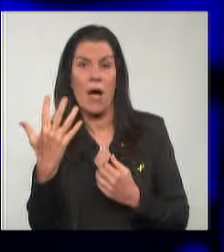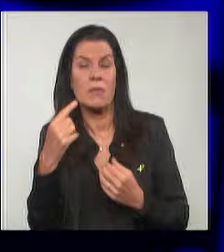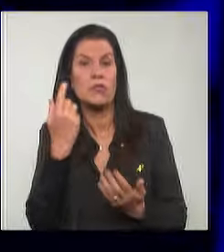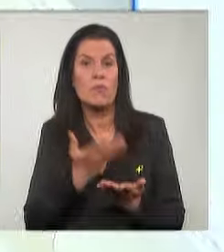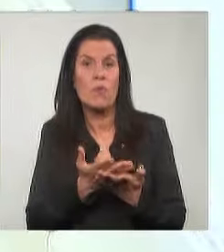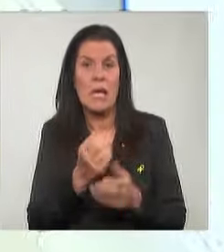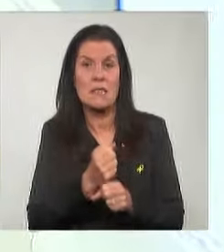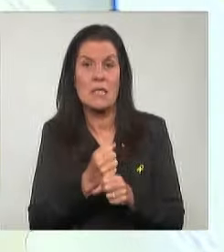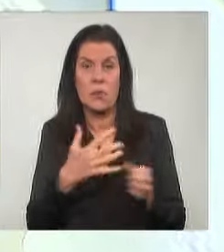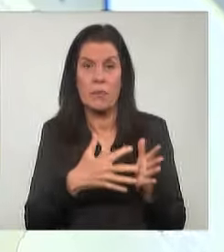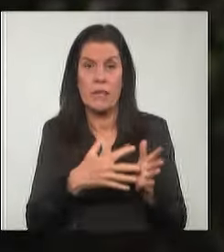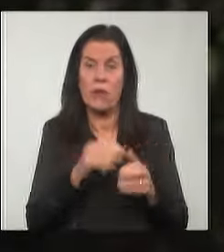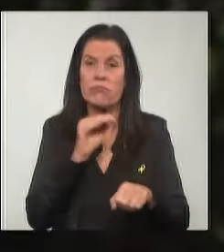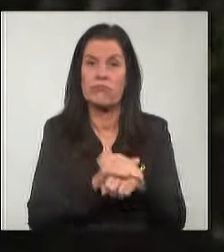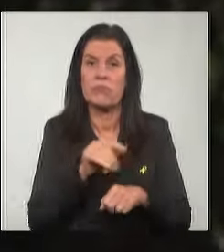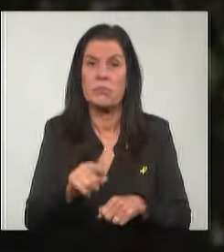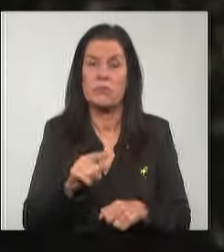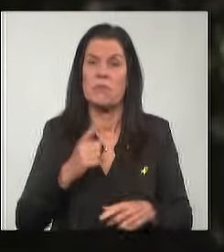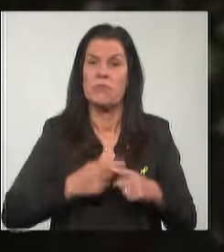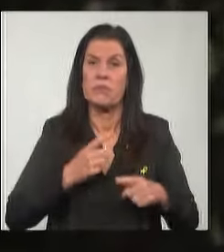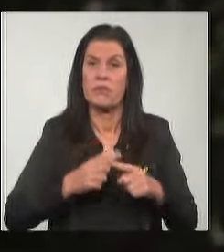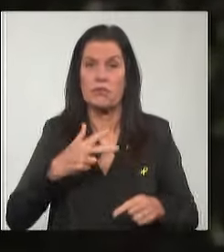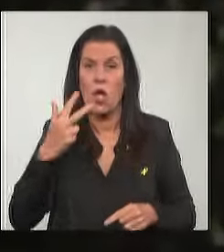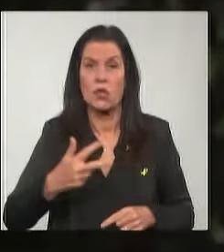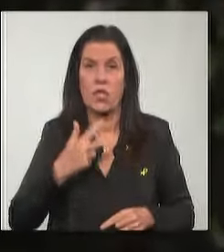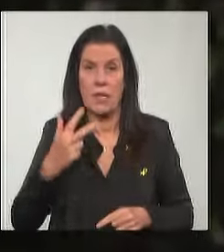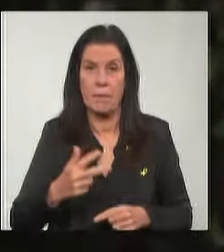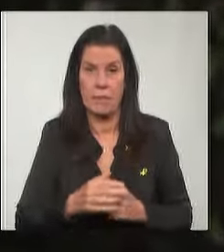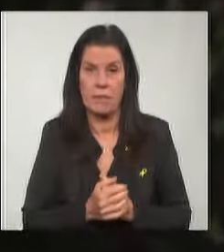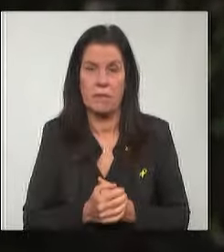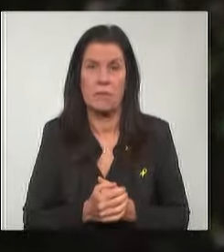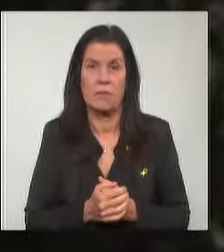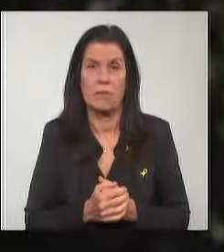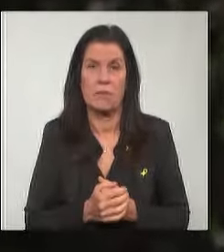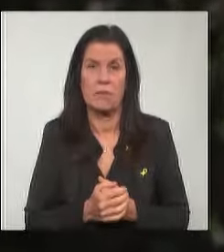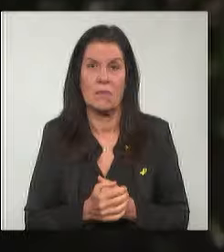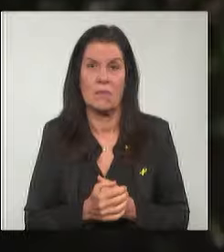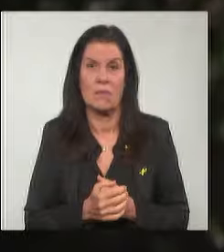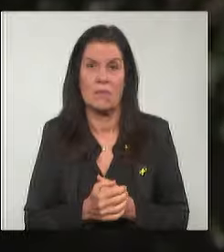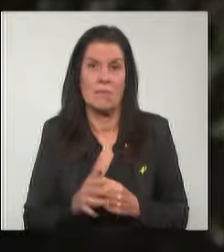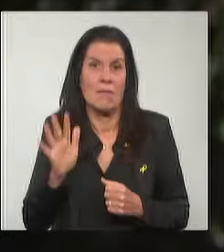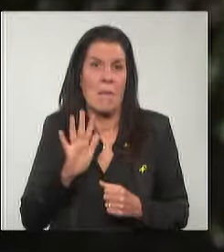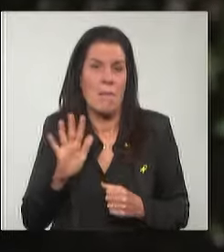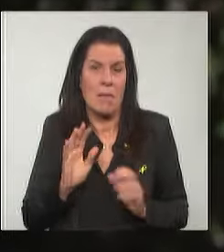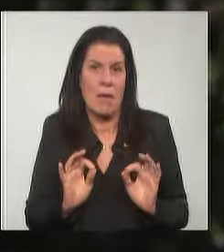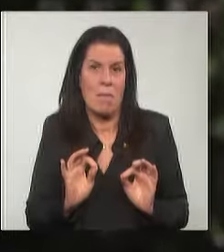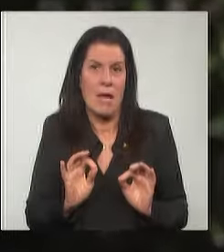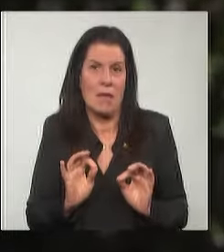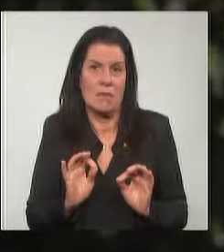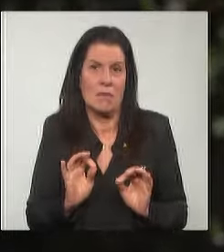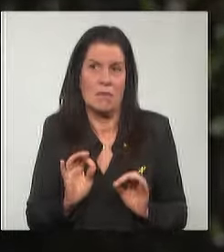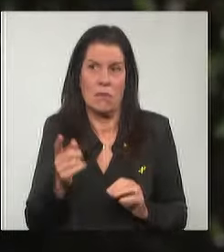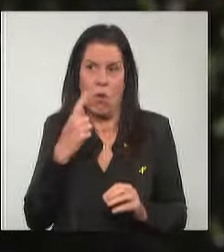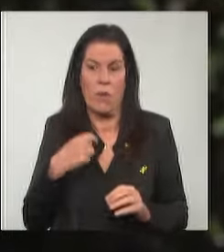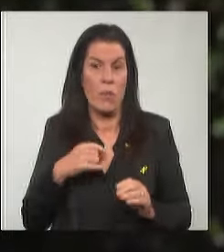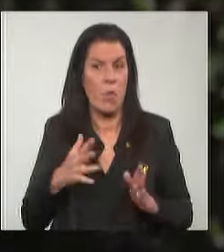בדיקות לגילויו בכל 3 שנים. בכללי לשמוע את זה שבאים ואומרים לך, תשמעי, יש מצב שאולי יש לך סרטן, אנחנו עדיין לא